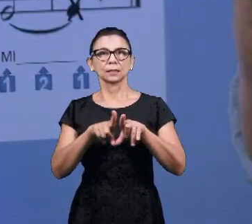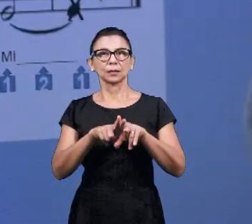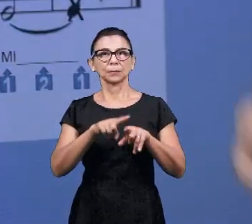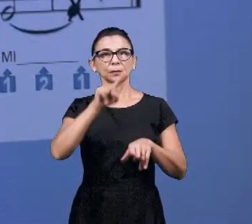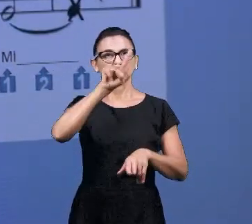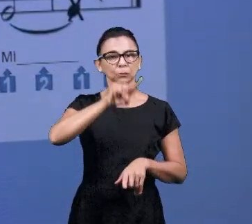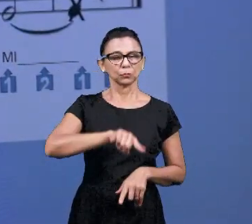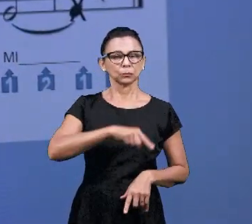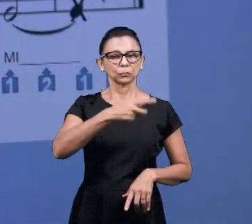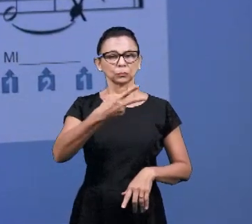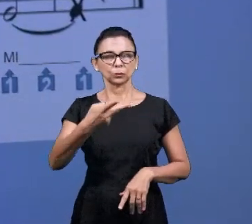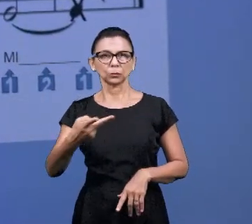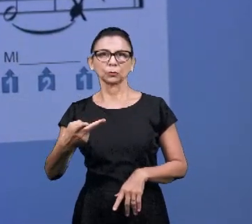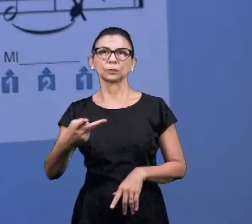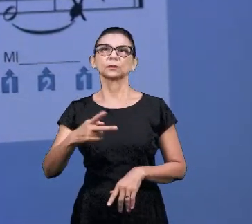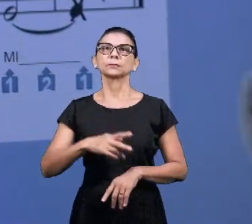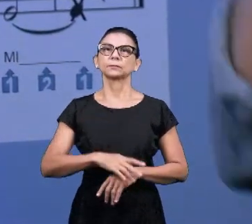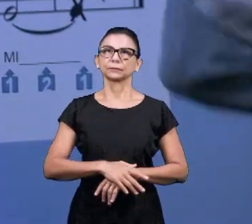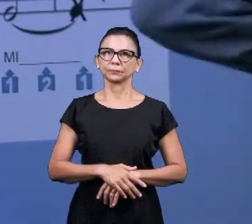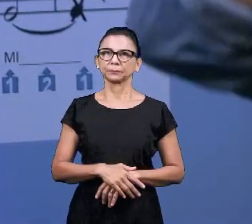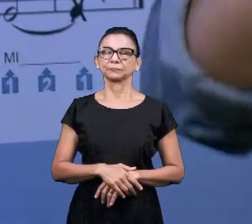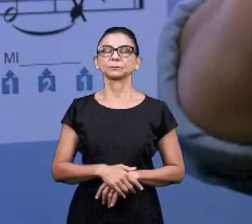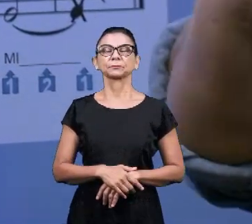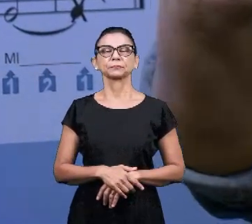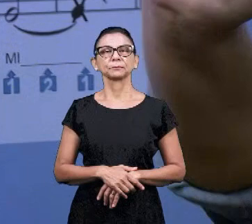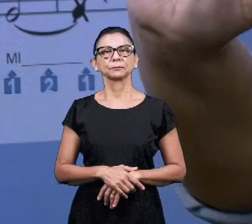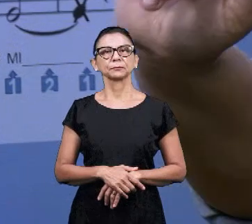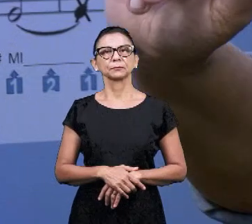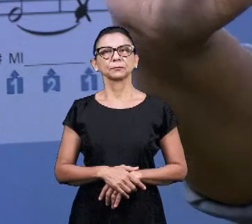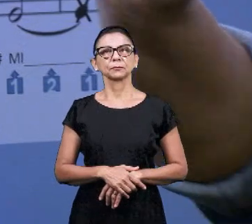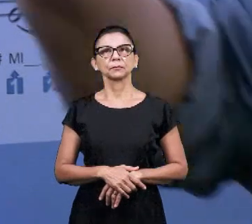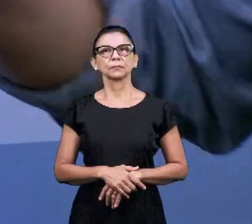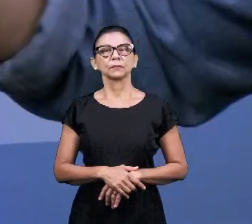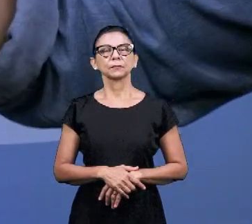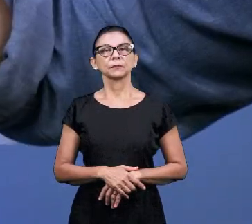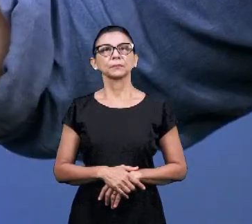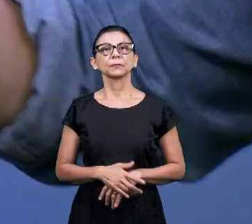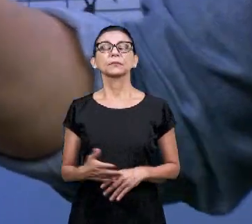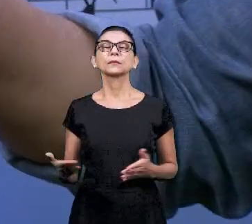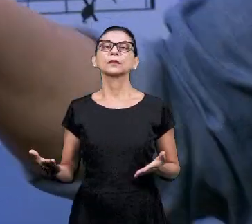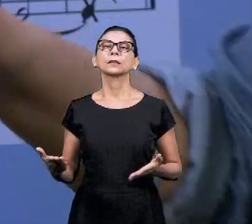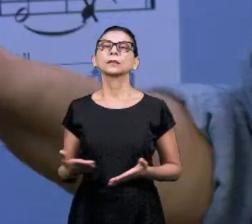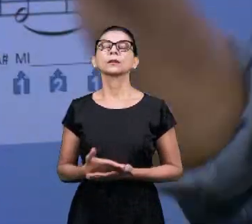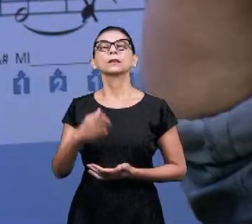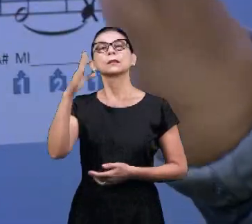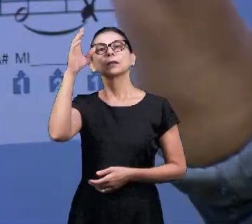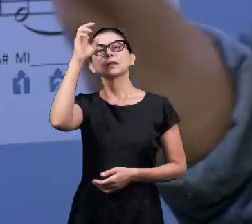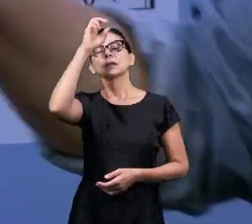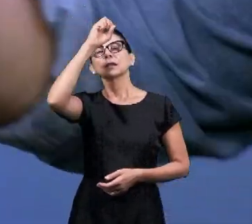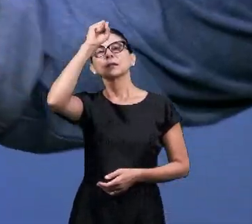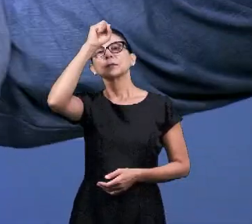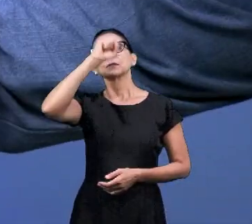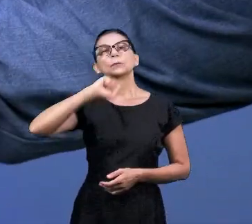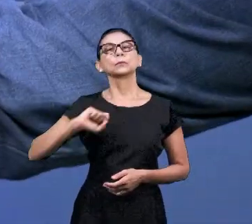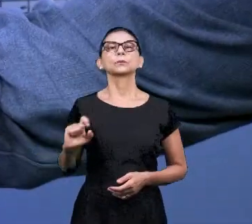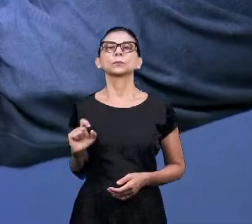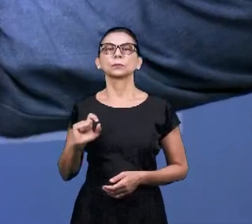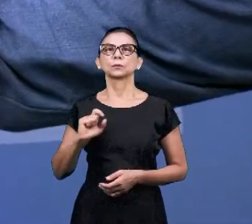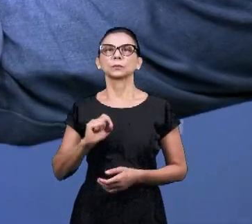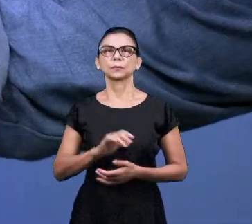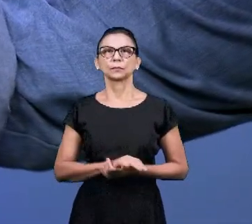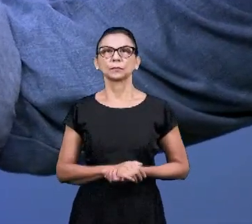pour simplifier. Maintenant, nous allons apprendre que cette première